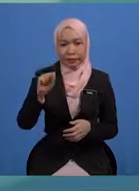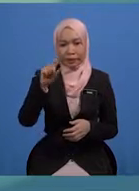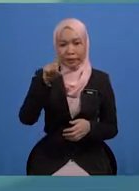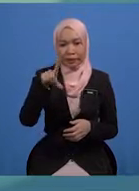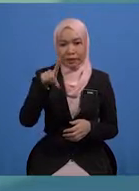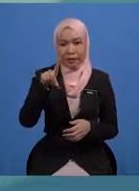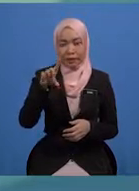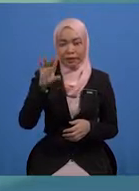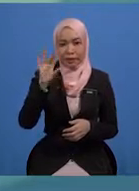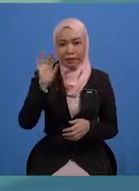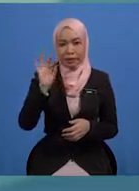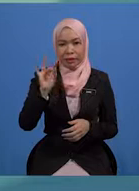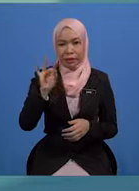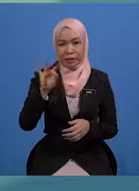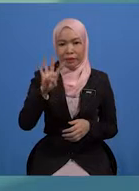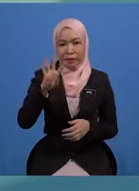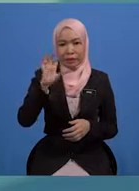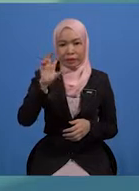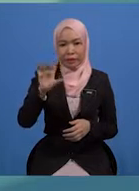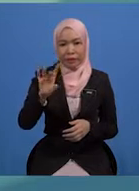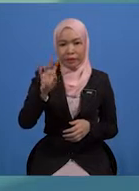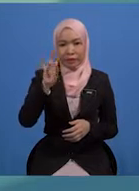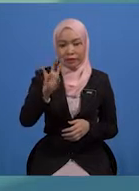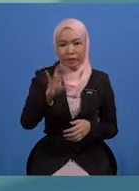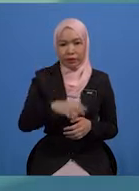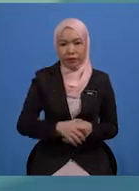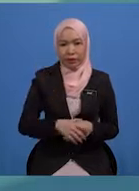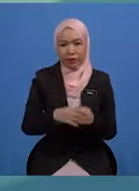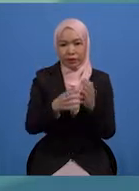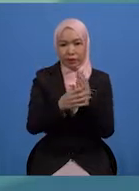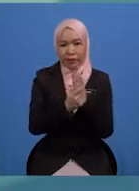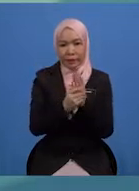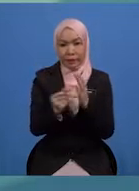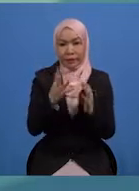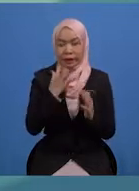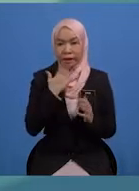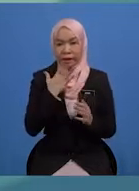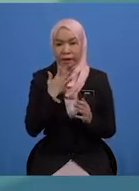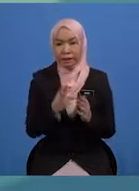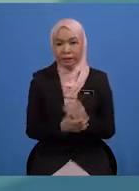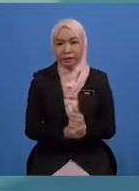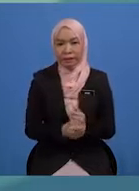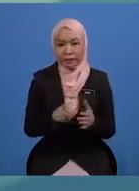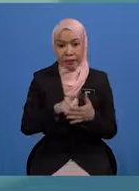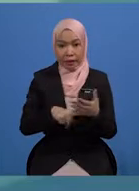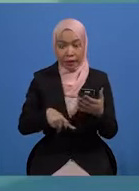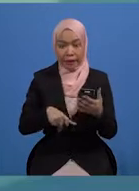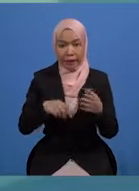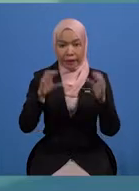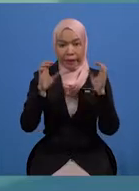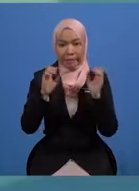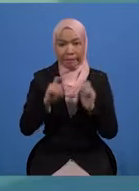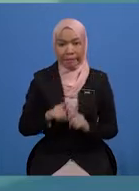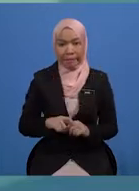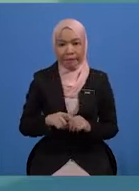1847, cat minyak. Apakah media dan teknik catan yang digunakan dalam karya